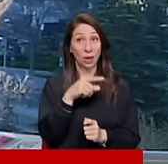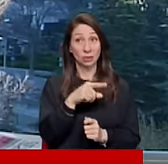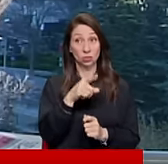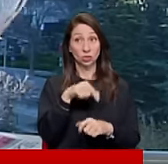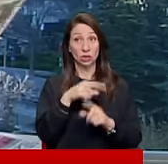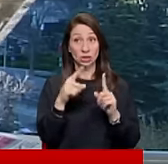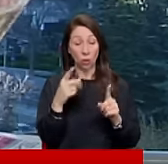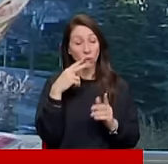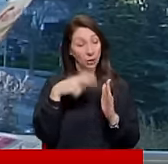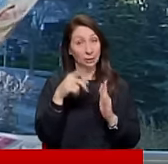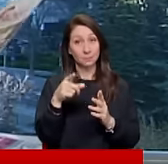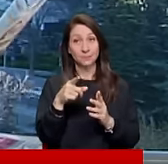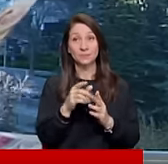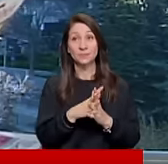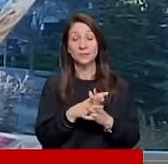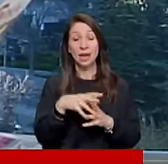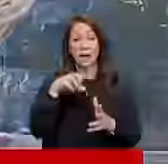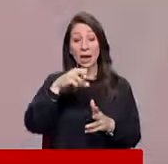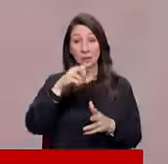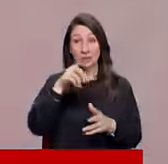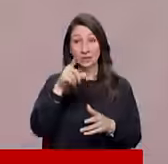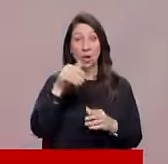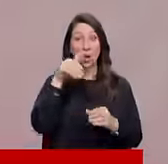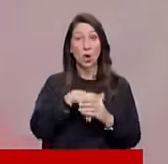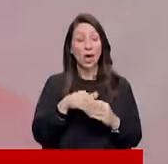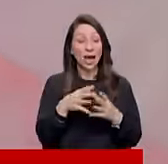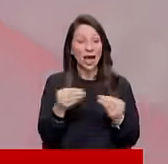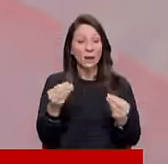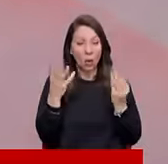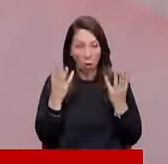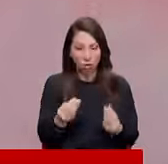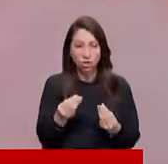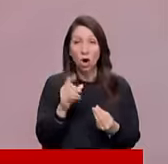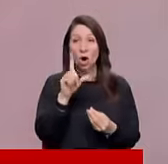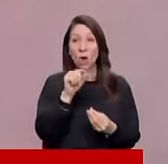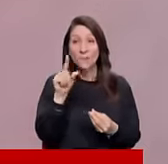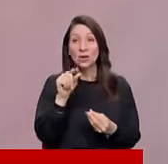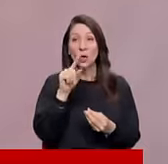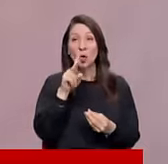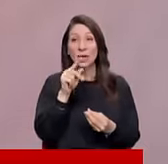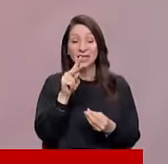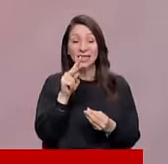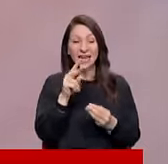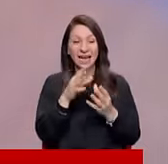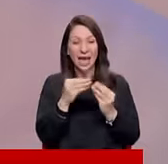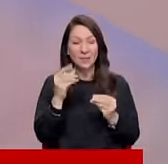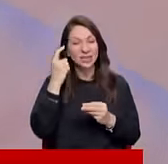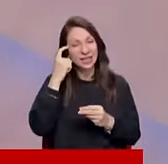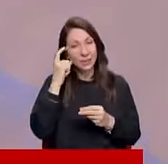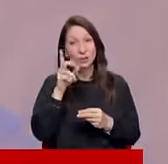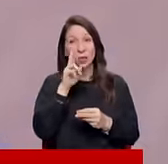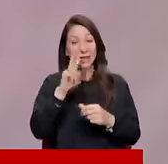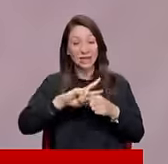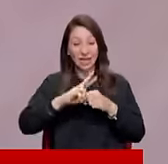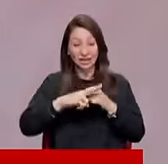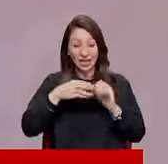bu süreçte? Okuyalım. AK Parti'nin oy kaybına uğrayıp 11-12'lik kaybedebileceği ihtimali son iki